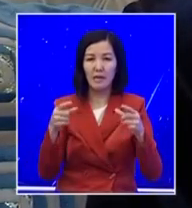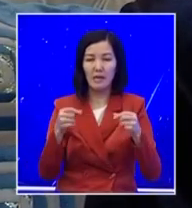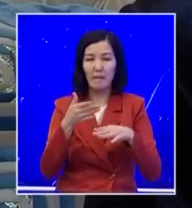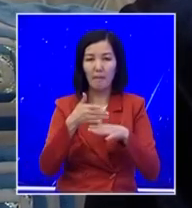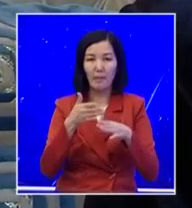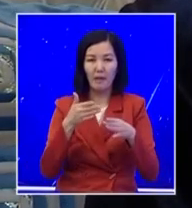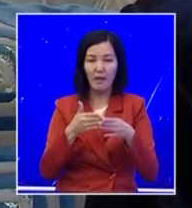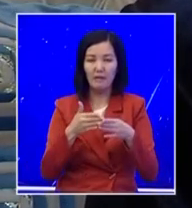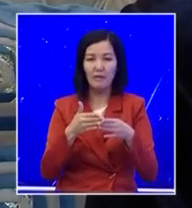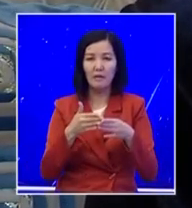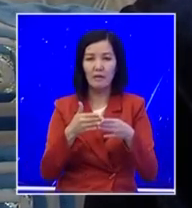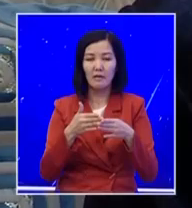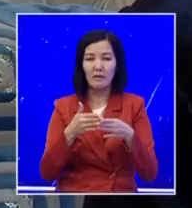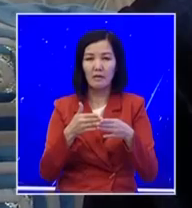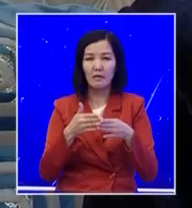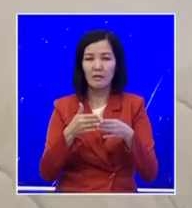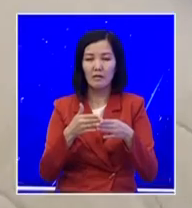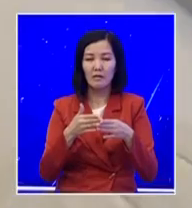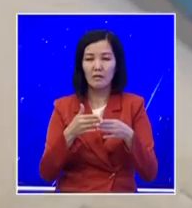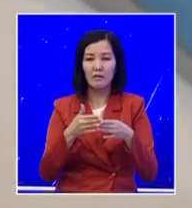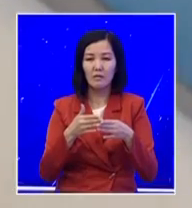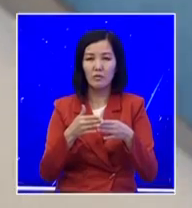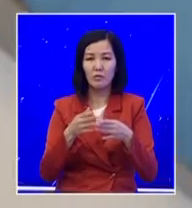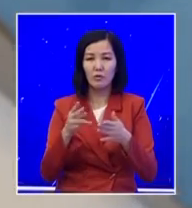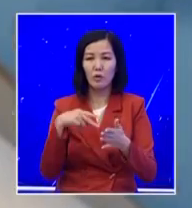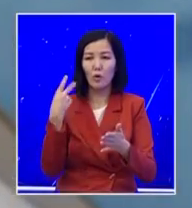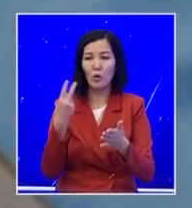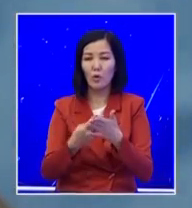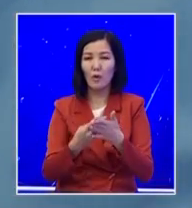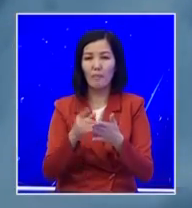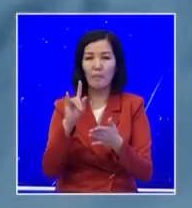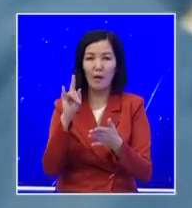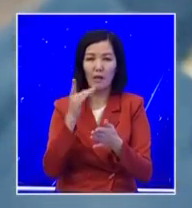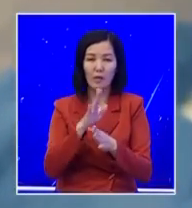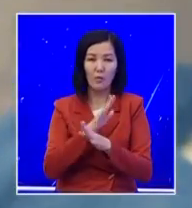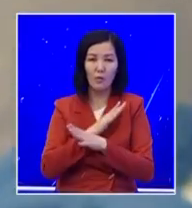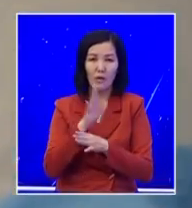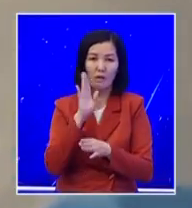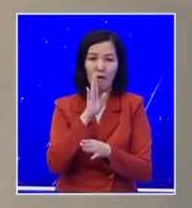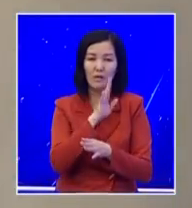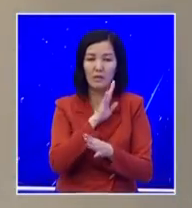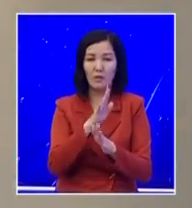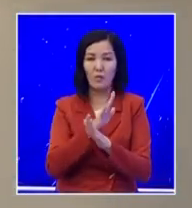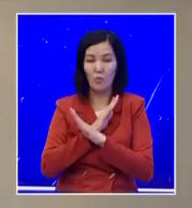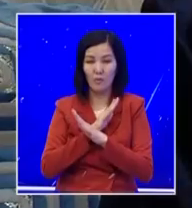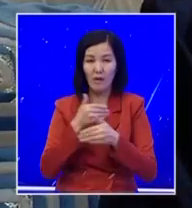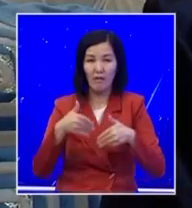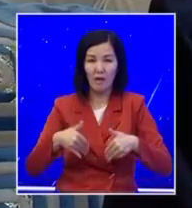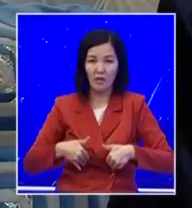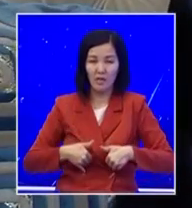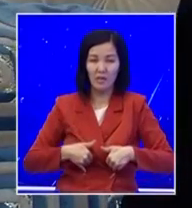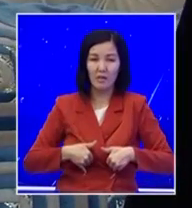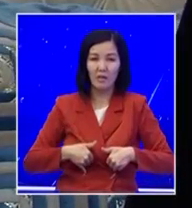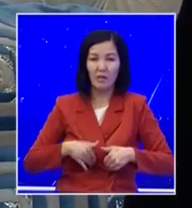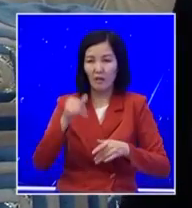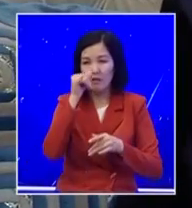Кейін әлгі тауып алады ғой, тауып алған кезде бала да өліп қалған, ана да өліп қалған, бір үзім нанды